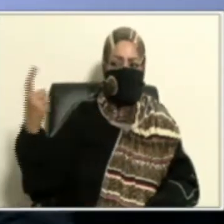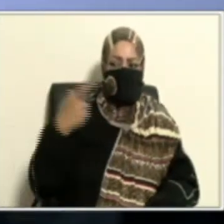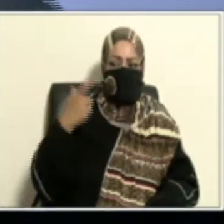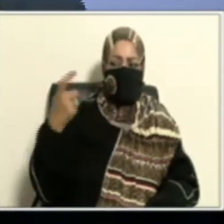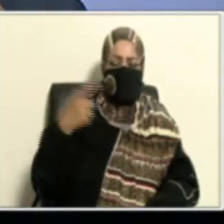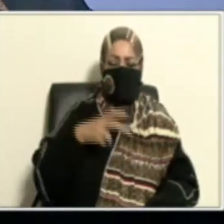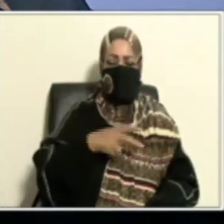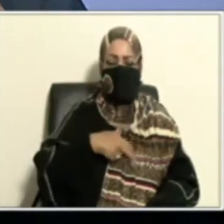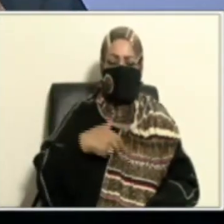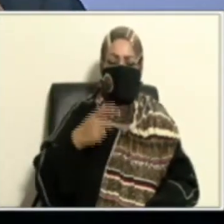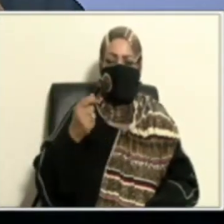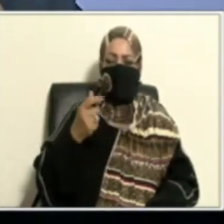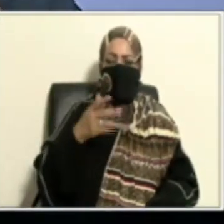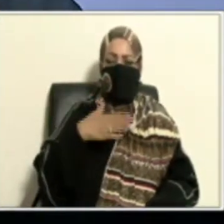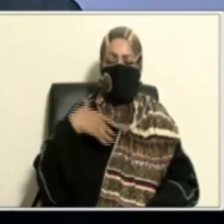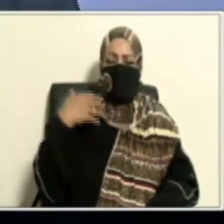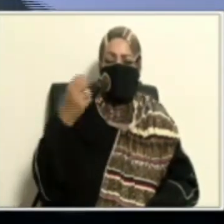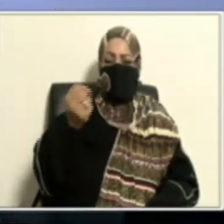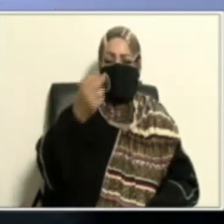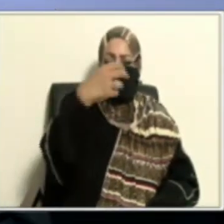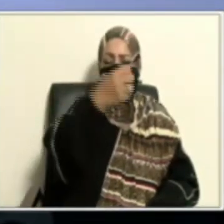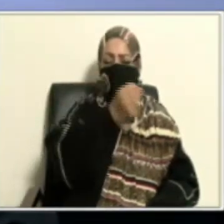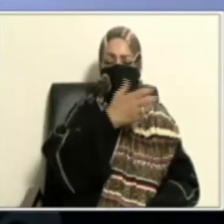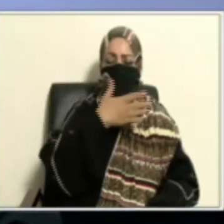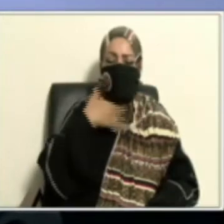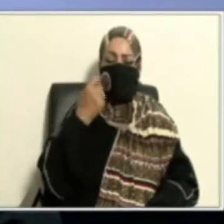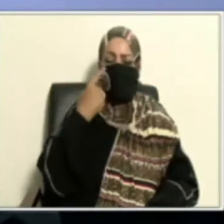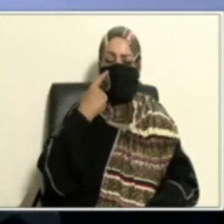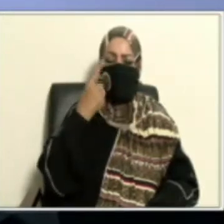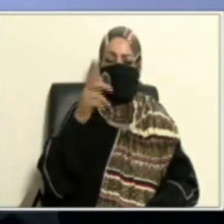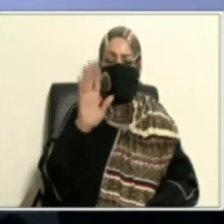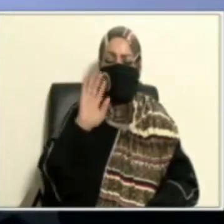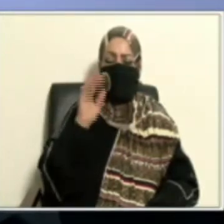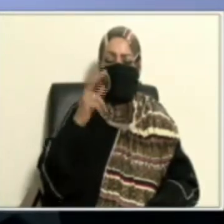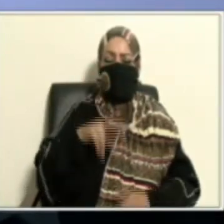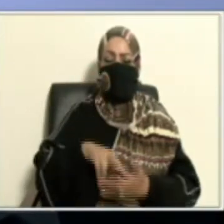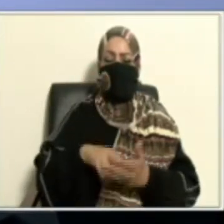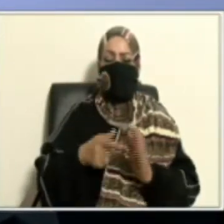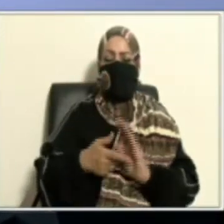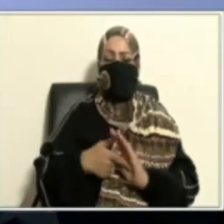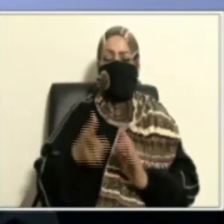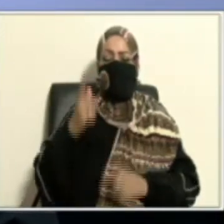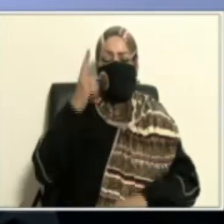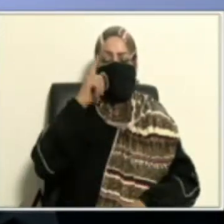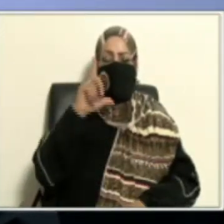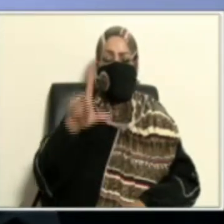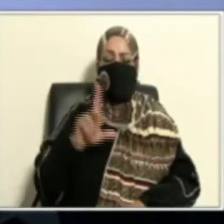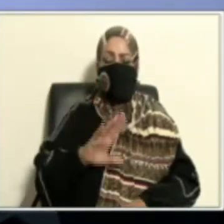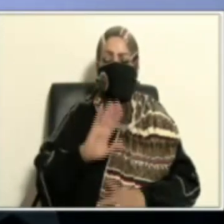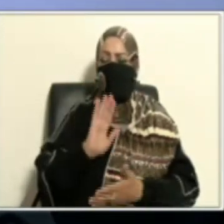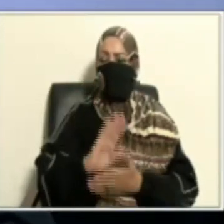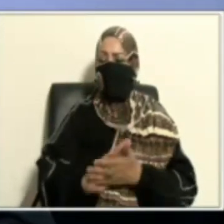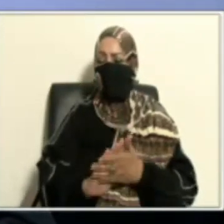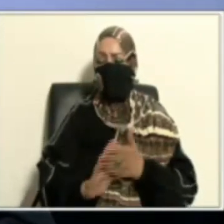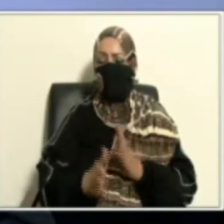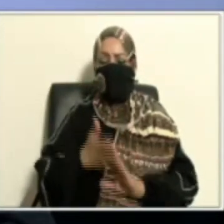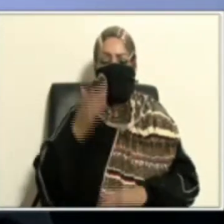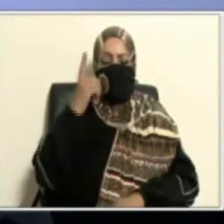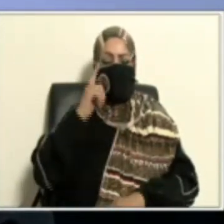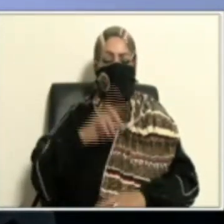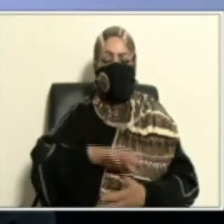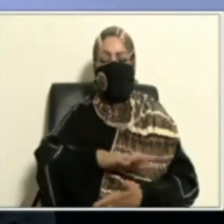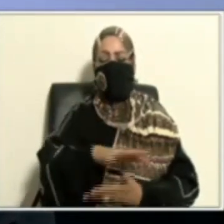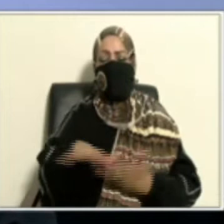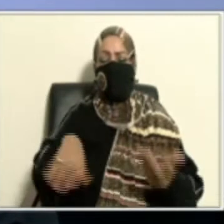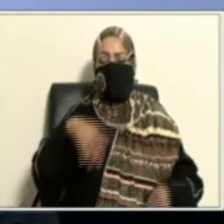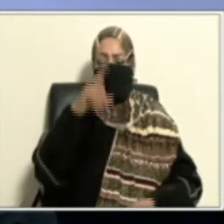غير صحيحة وغير دقيقة. يسأل على ملاحظة أن القرآن الحمد لله